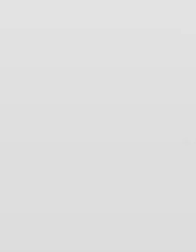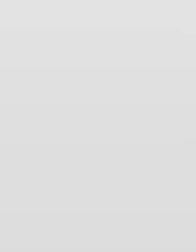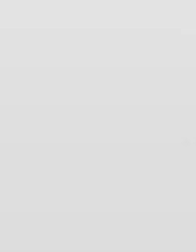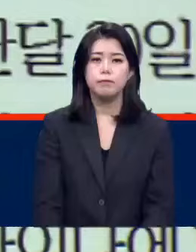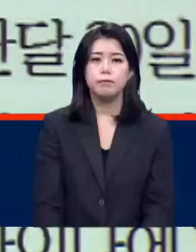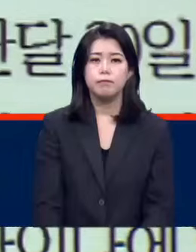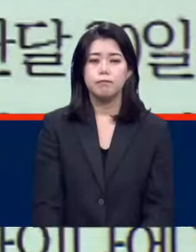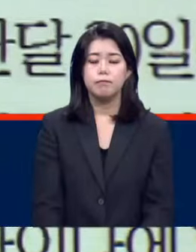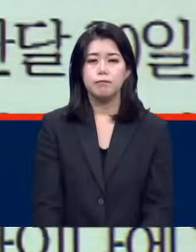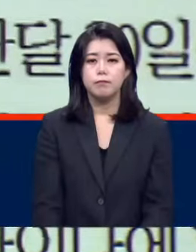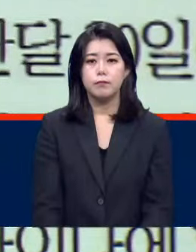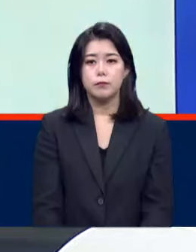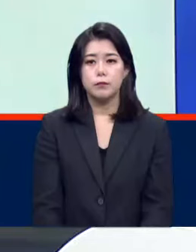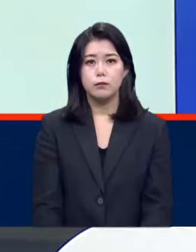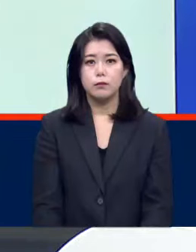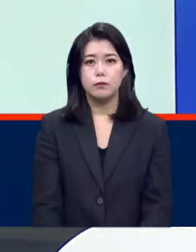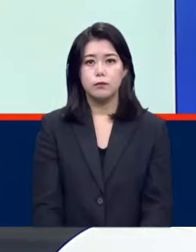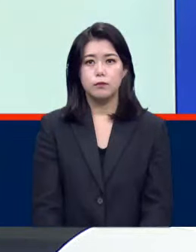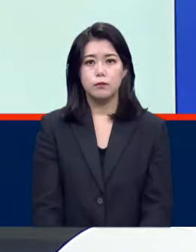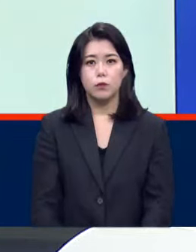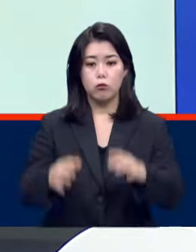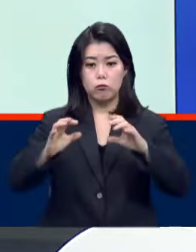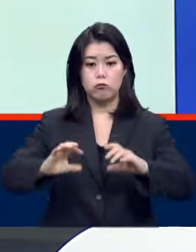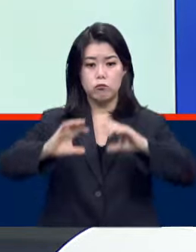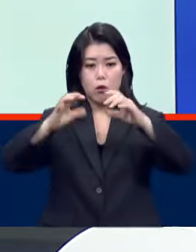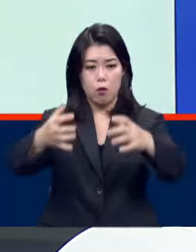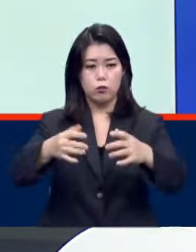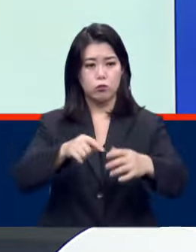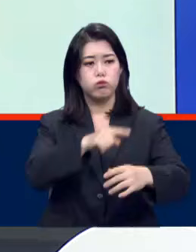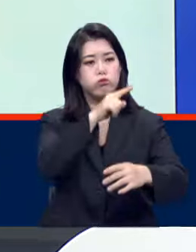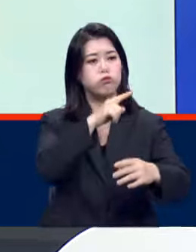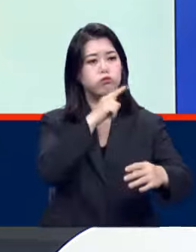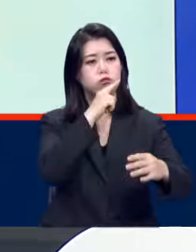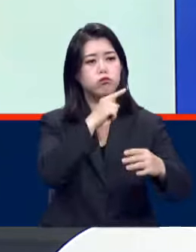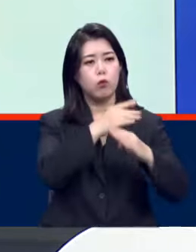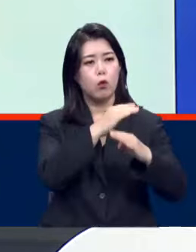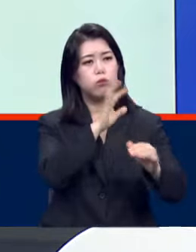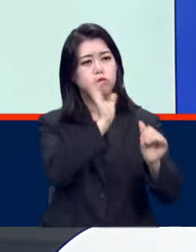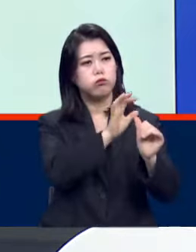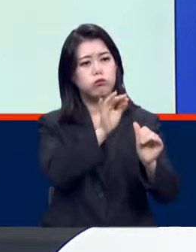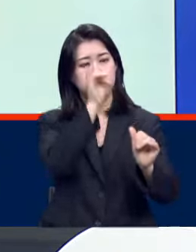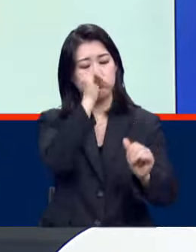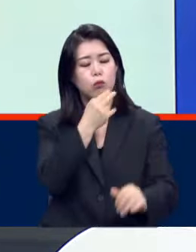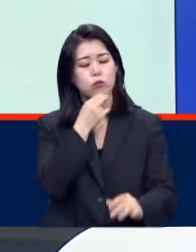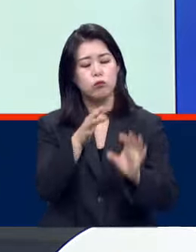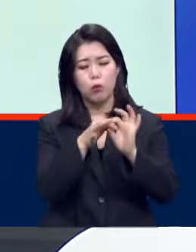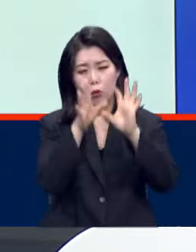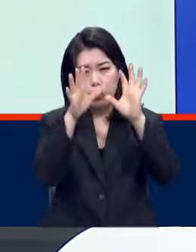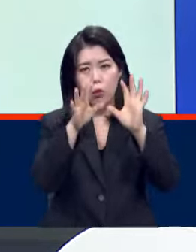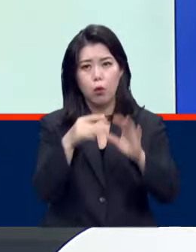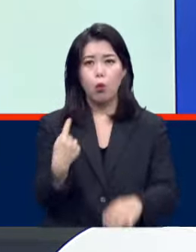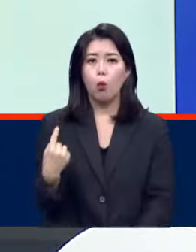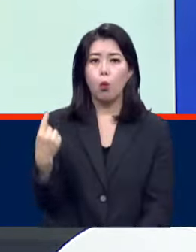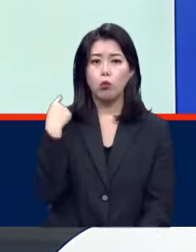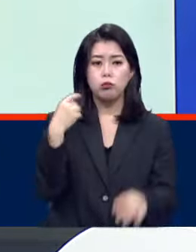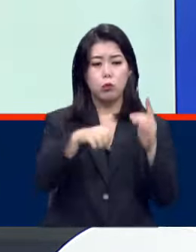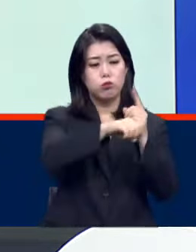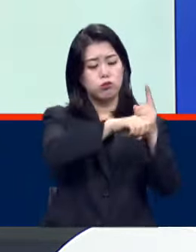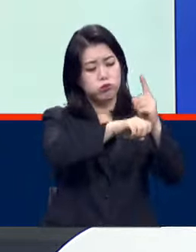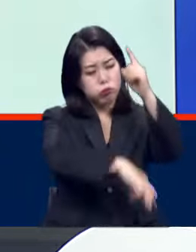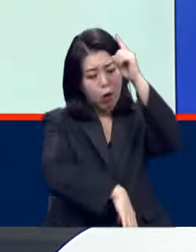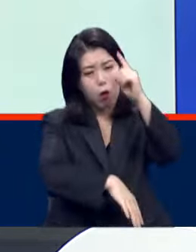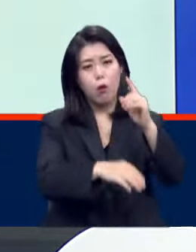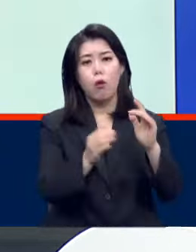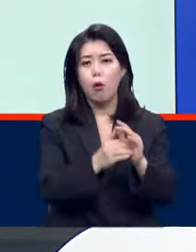겁니다 실제로 북한은 국제사회에서 뭐라고 하든지 말든지 어제 오전 7시 10분 수화 올렸죠 뭘